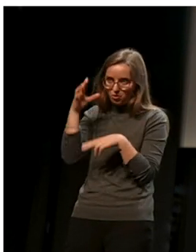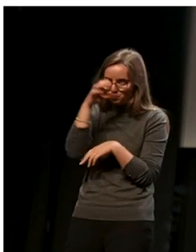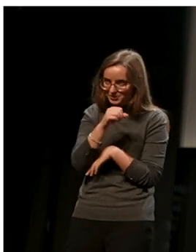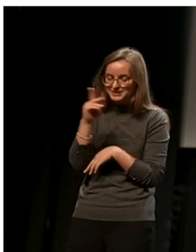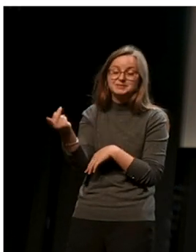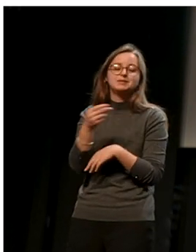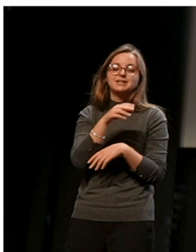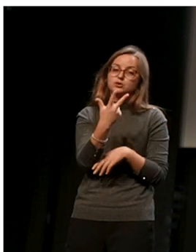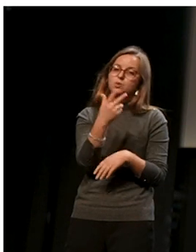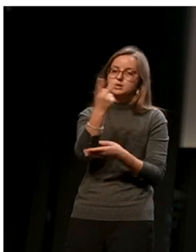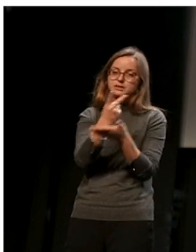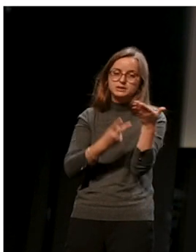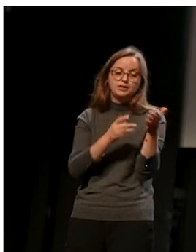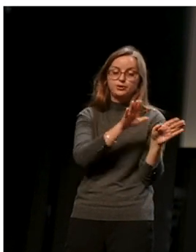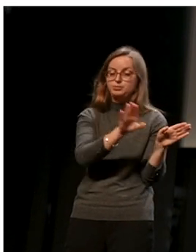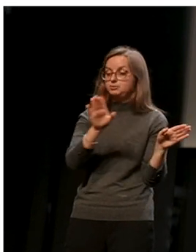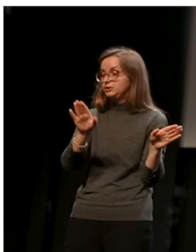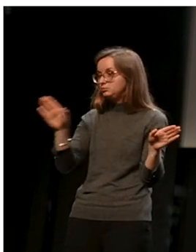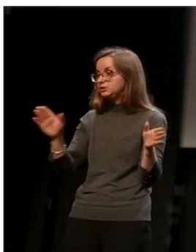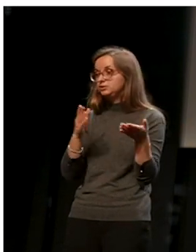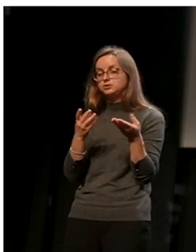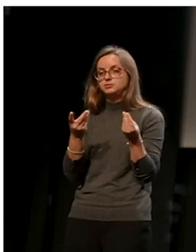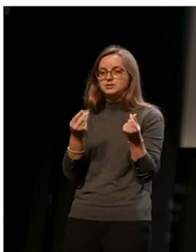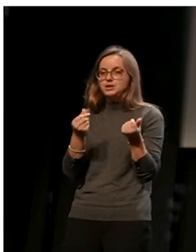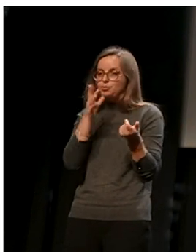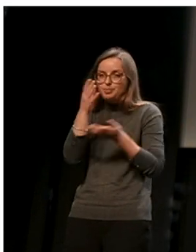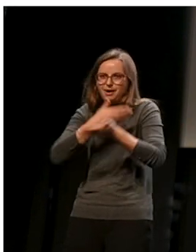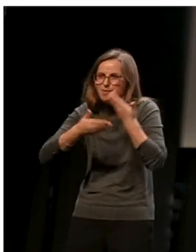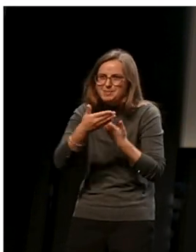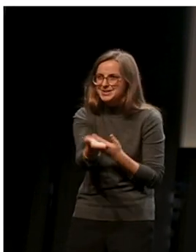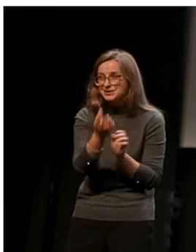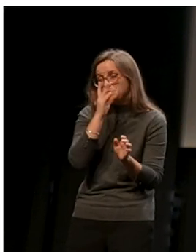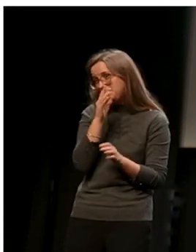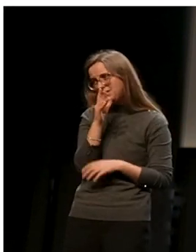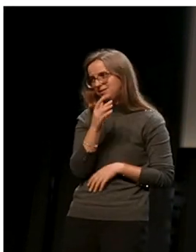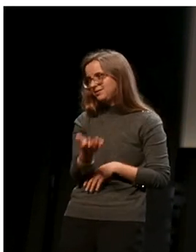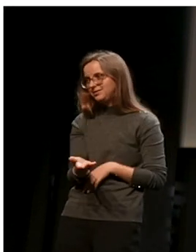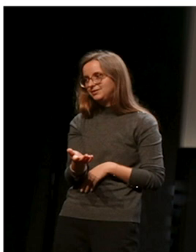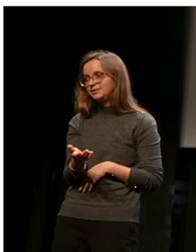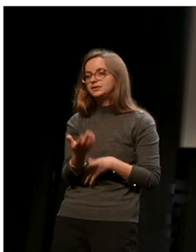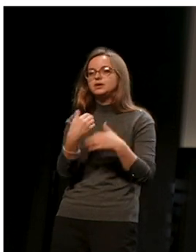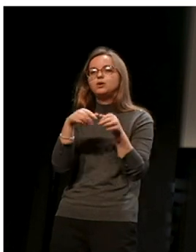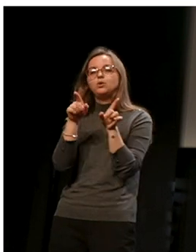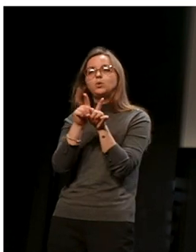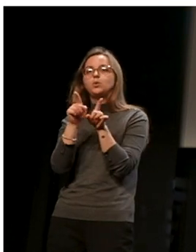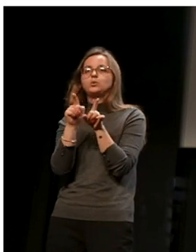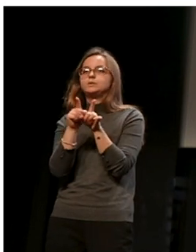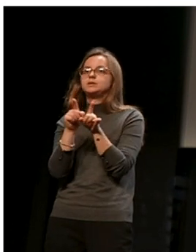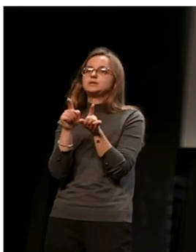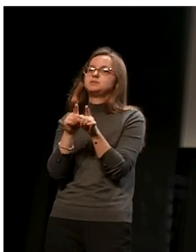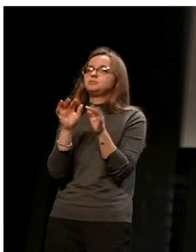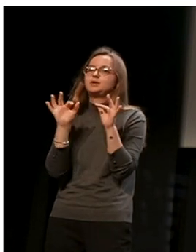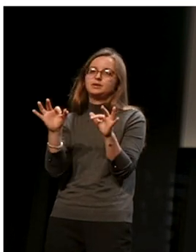impossible de remplacer immédiatement. Je pense des pour l'instant. Ensuite, il y a aussi toute une compétence technique